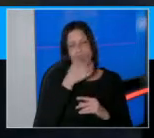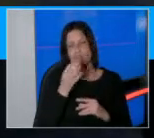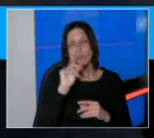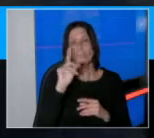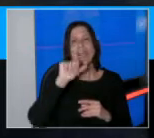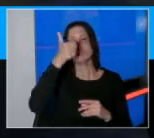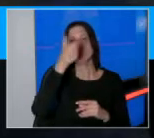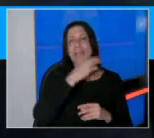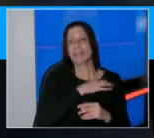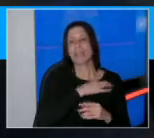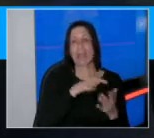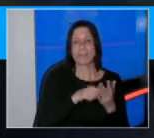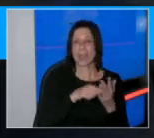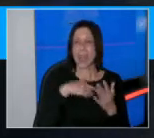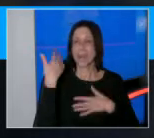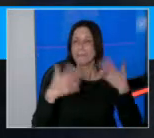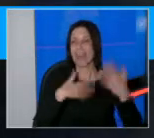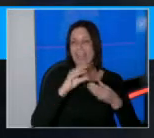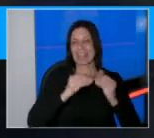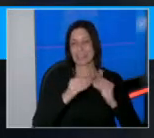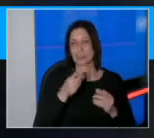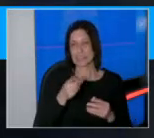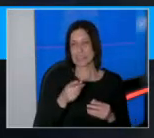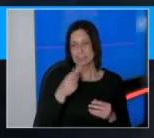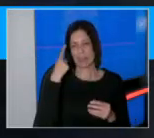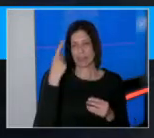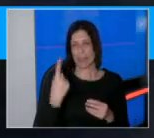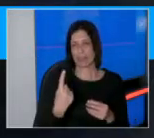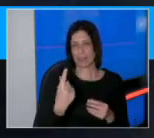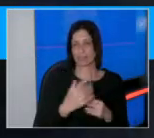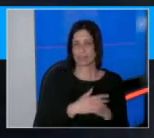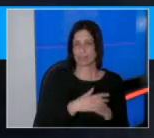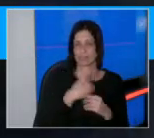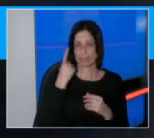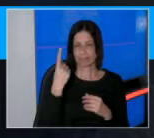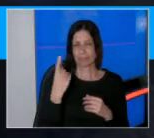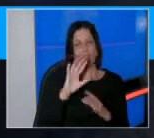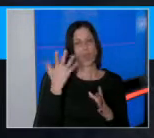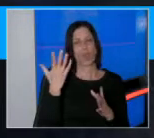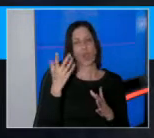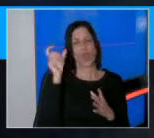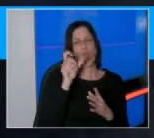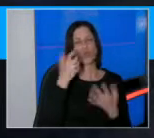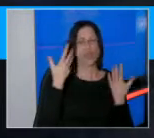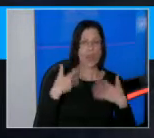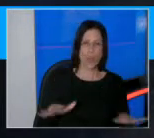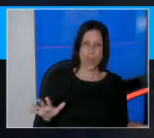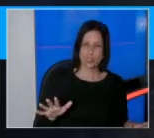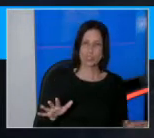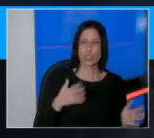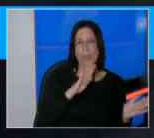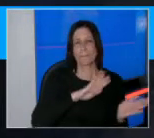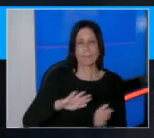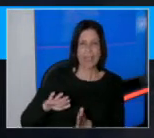הראשונות להיפגע כתוצאה מכל הבלגן והקיצוצים האלה לדעתך יהיו? כל האוכלוסיות המוחלשות,